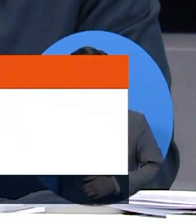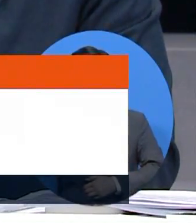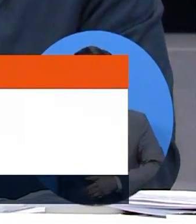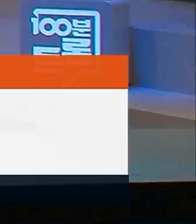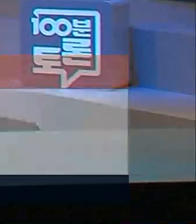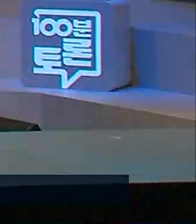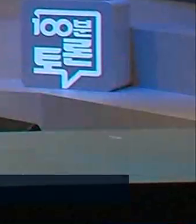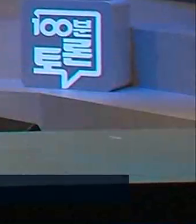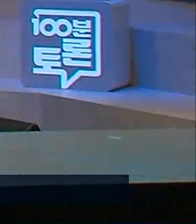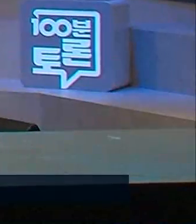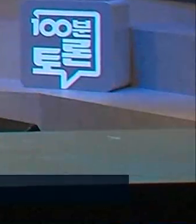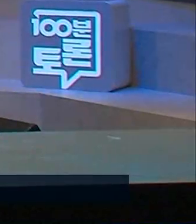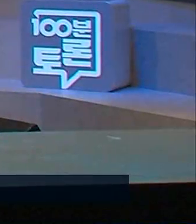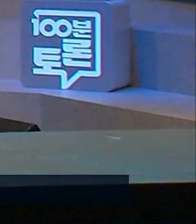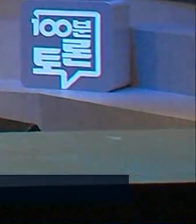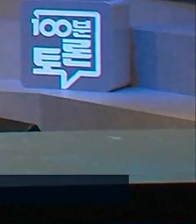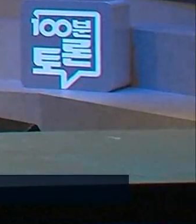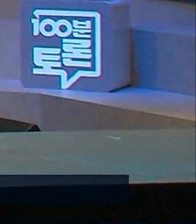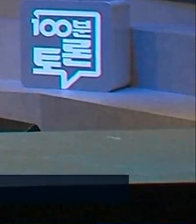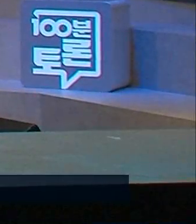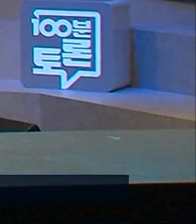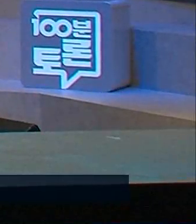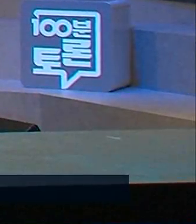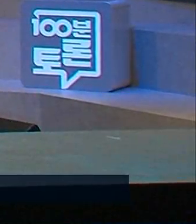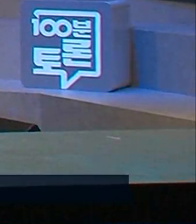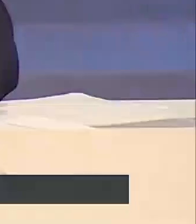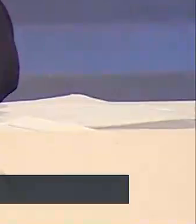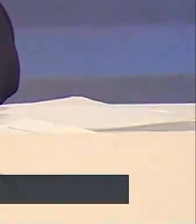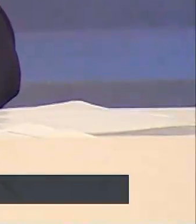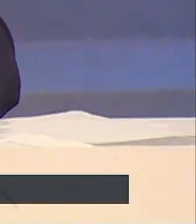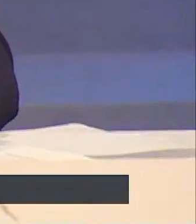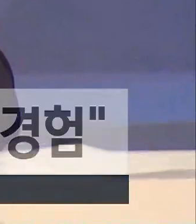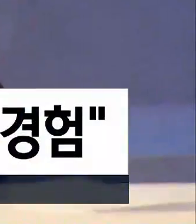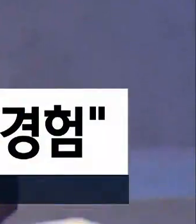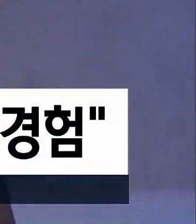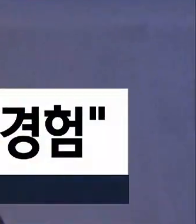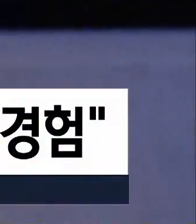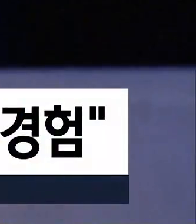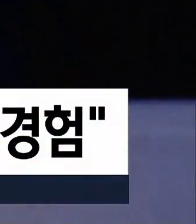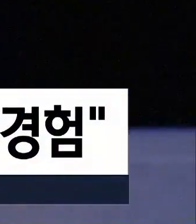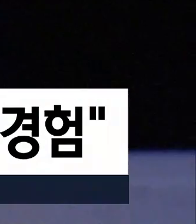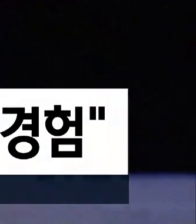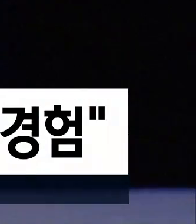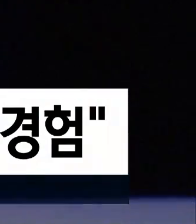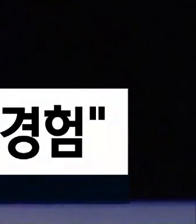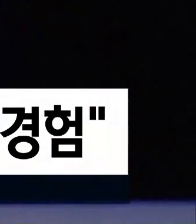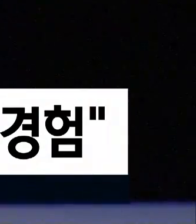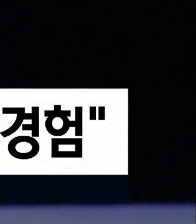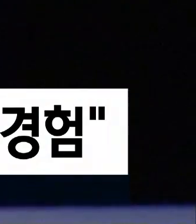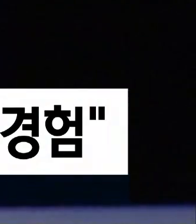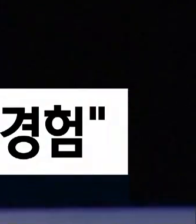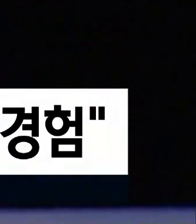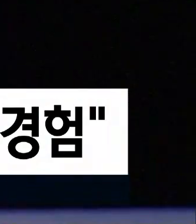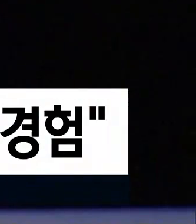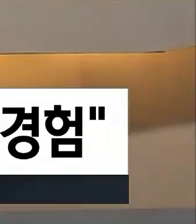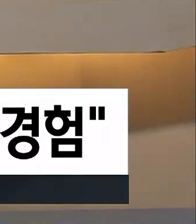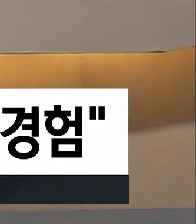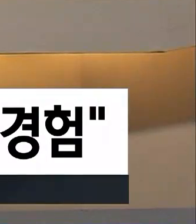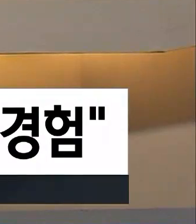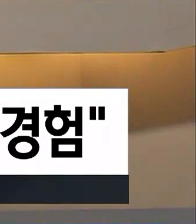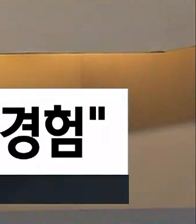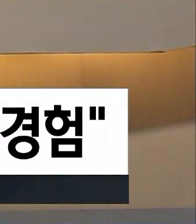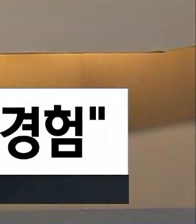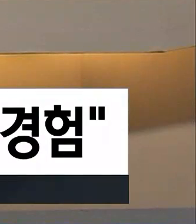듭니다. 각자의 본선 경쟁력으로는 우 후보는 자신이 민주진영의 전통성을 계승한 인물임을,